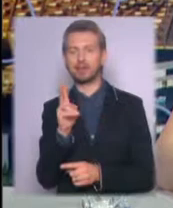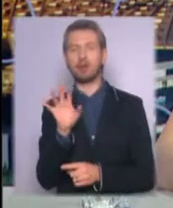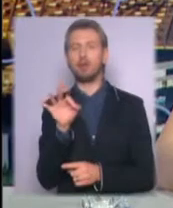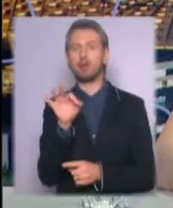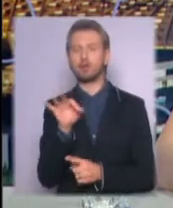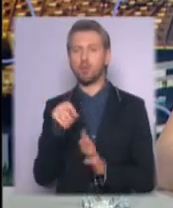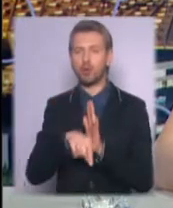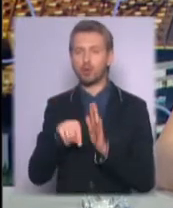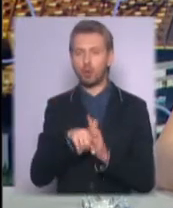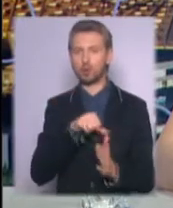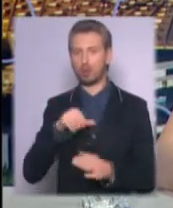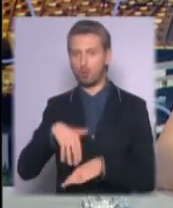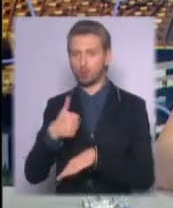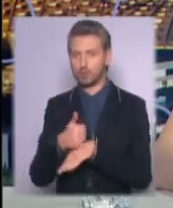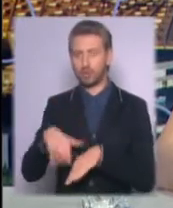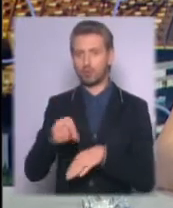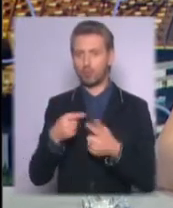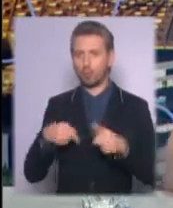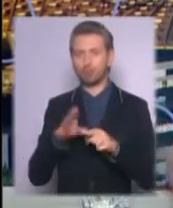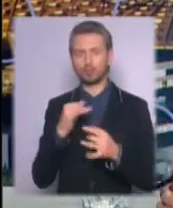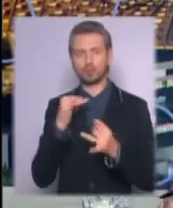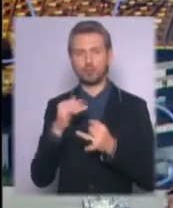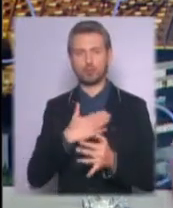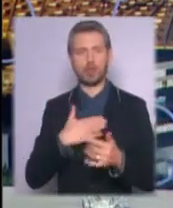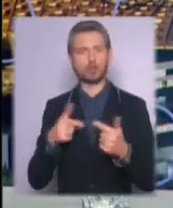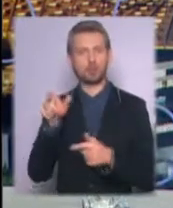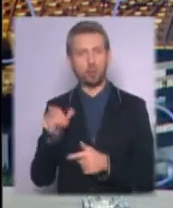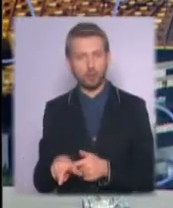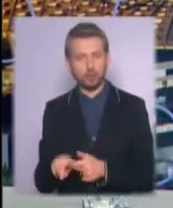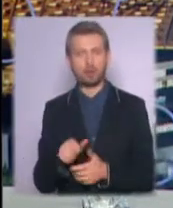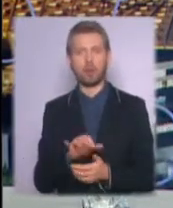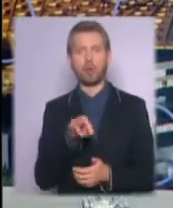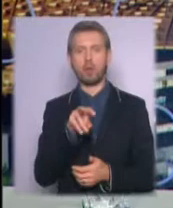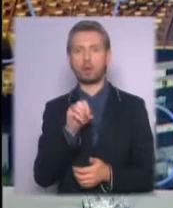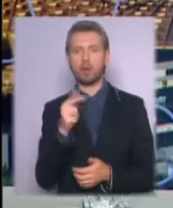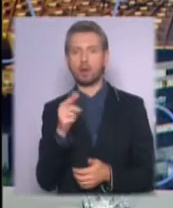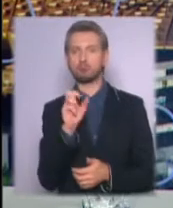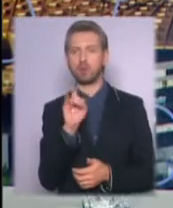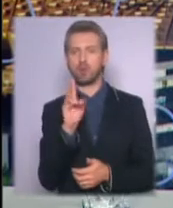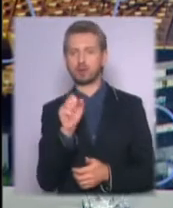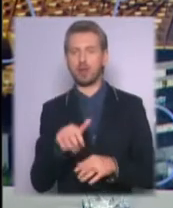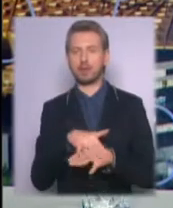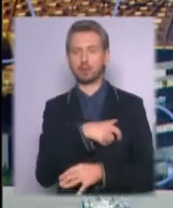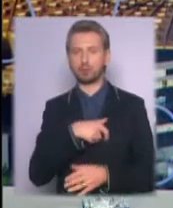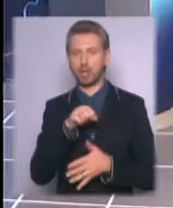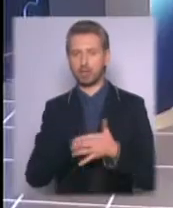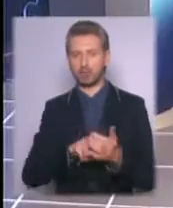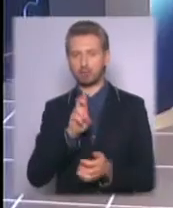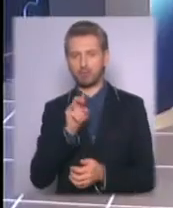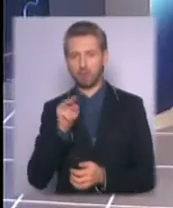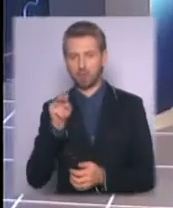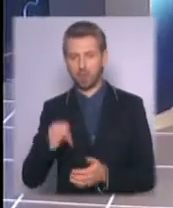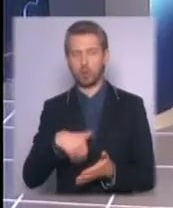і усього органу ми будемо говорити далі з гостем студії. До нас завітав Олег Барна, народний депутат від партії «Блок Петра Порошенка»,